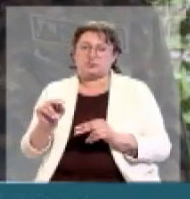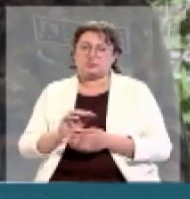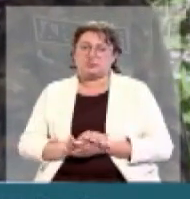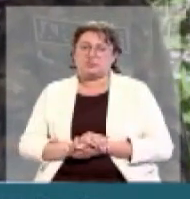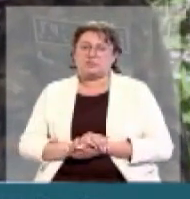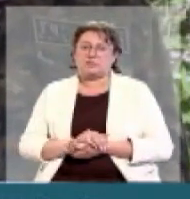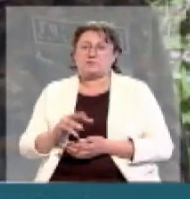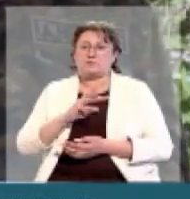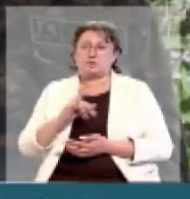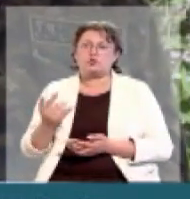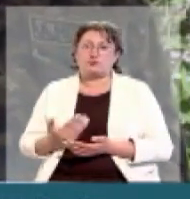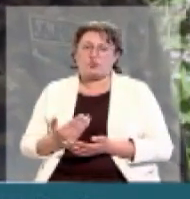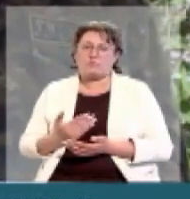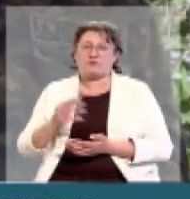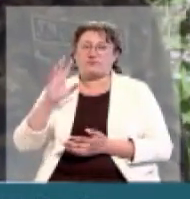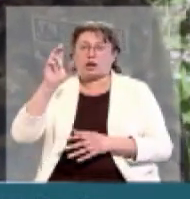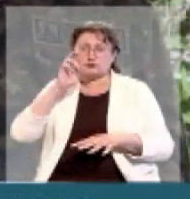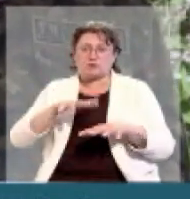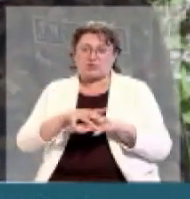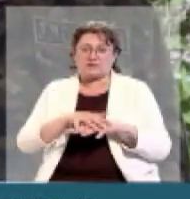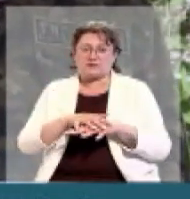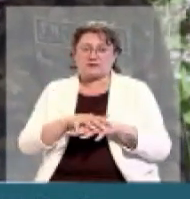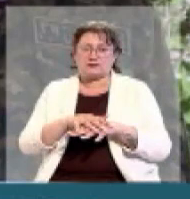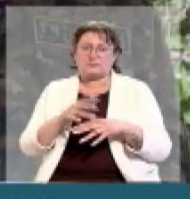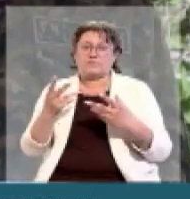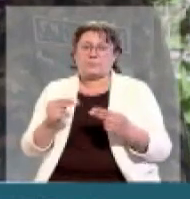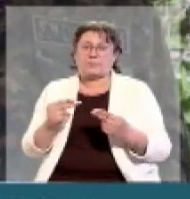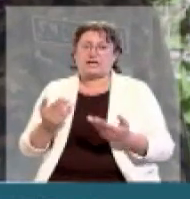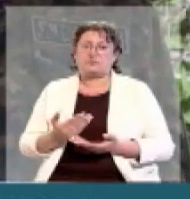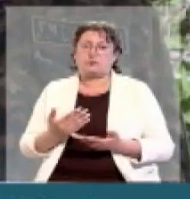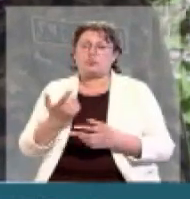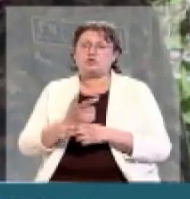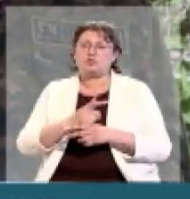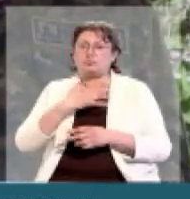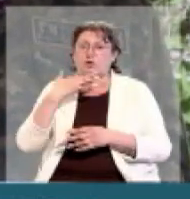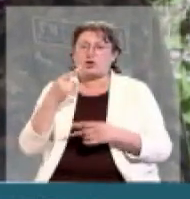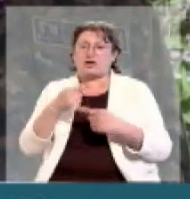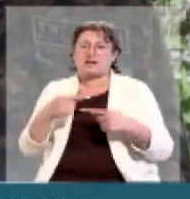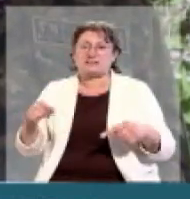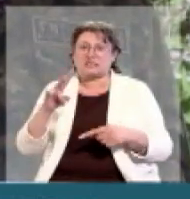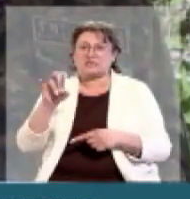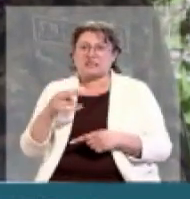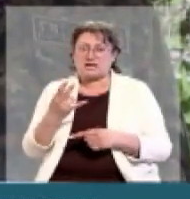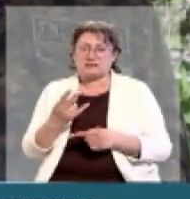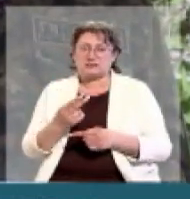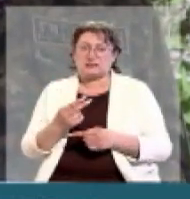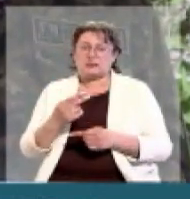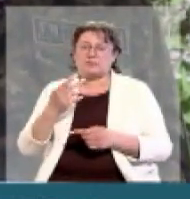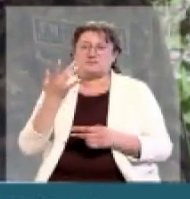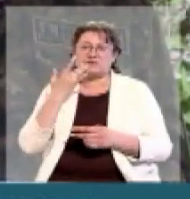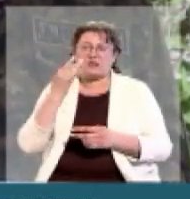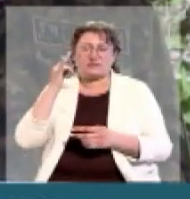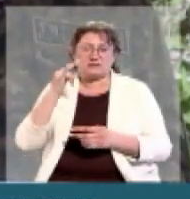счастья. Мы живем в государстве, где проживает очень много национальностей. И всегда